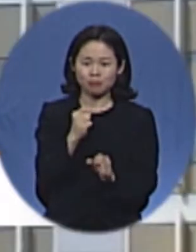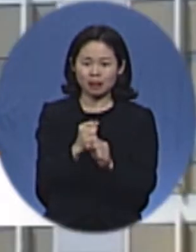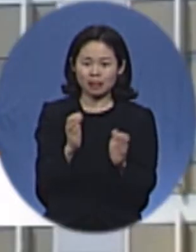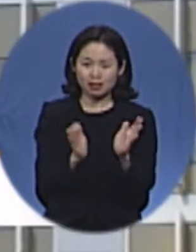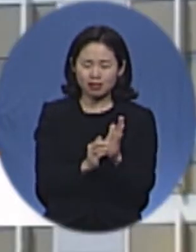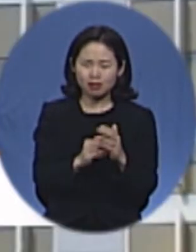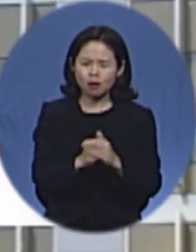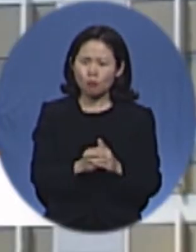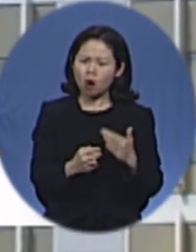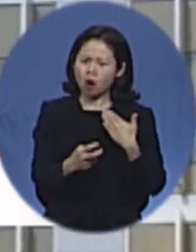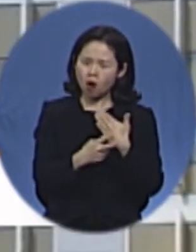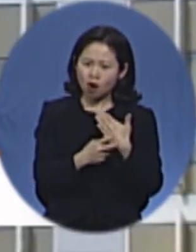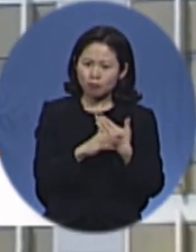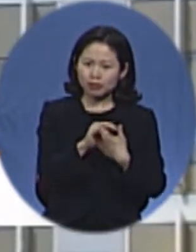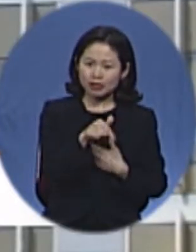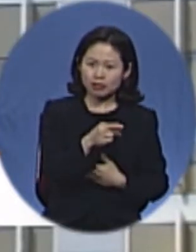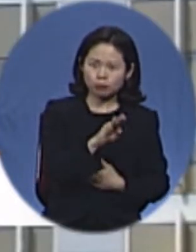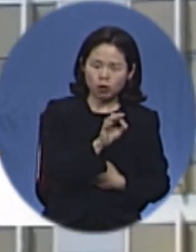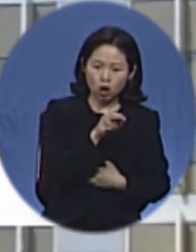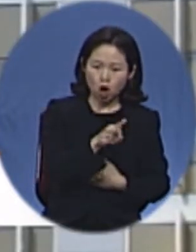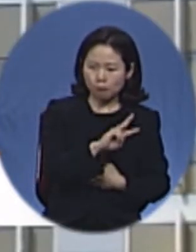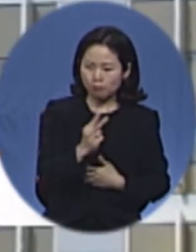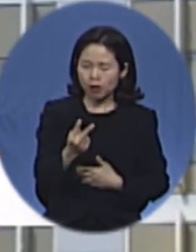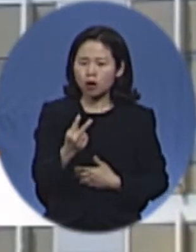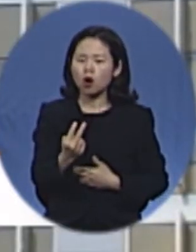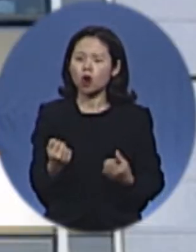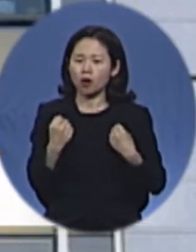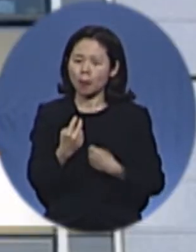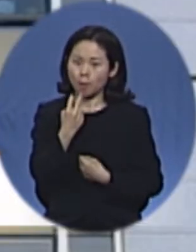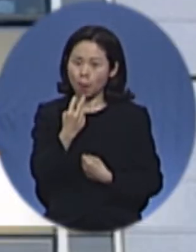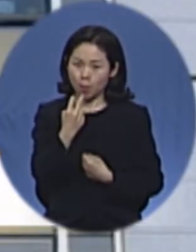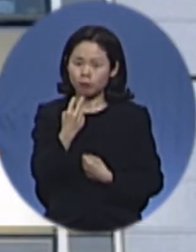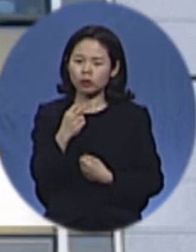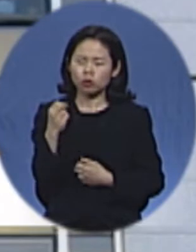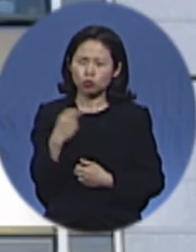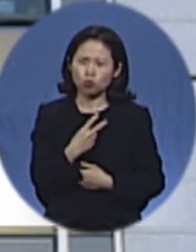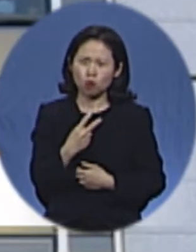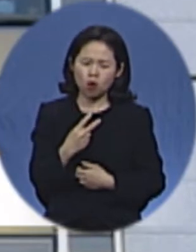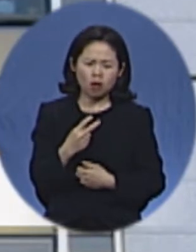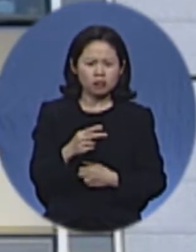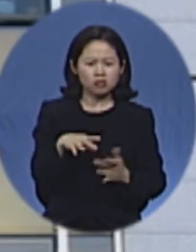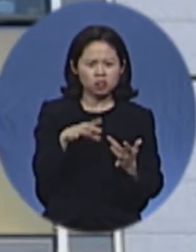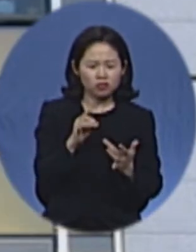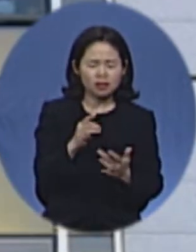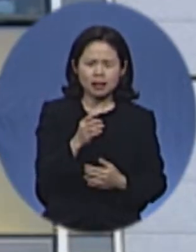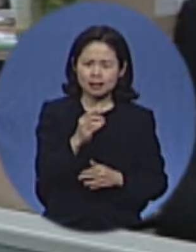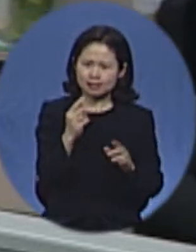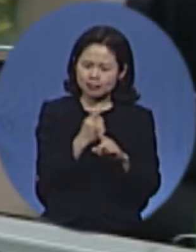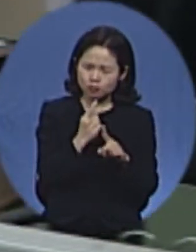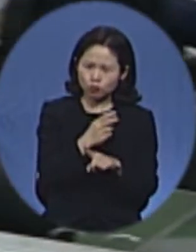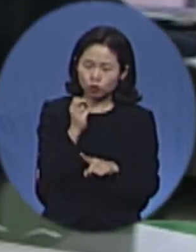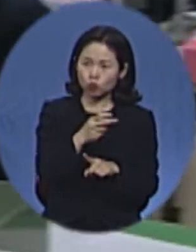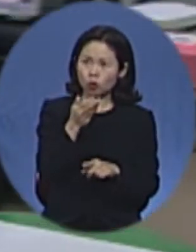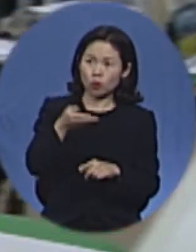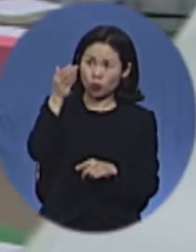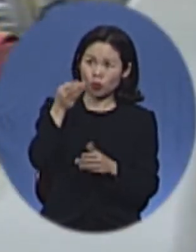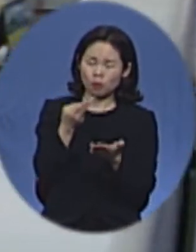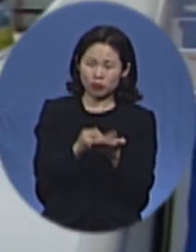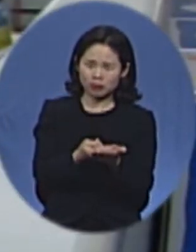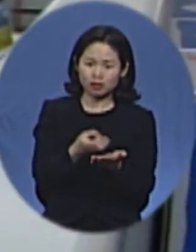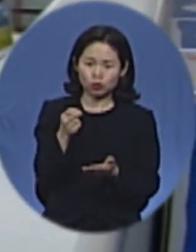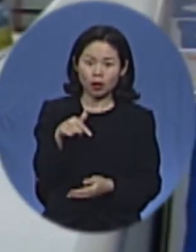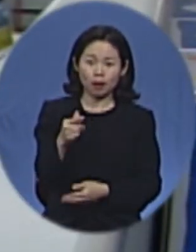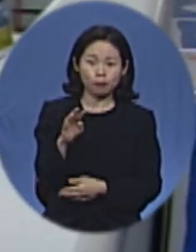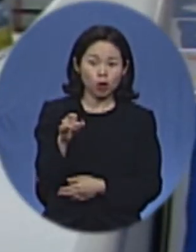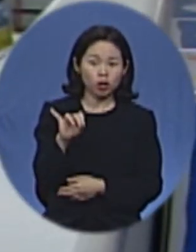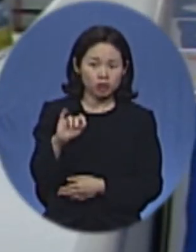모든 의학적 비급여를 건강보험으로 편입하고 국민 부담이 큰 선택진료, 상급병실, 간병에 대해